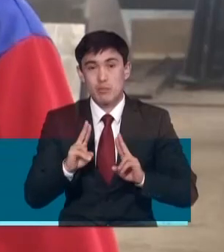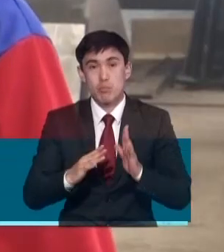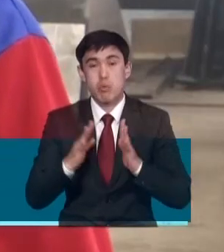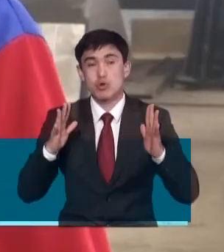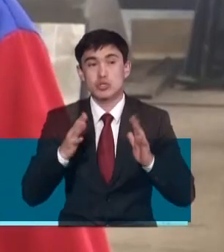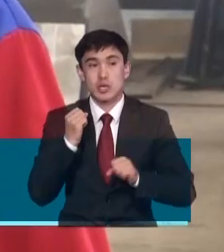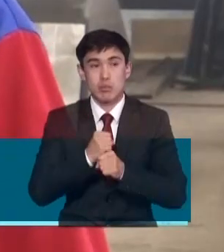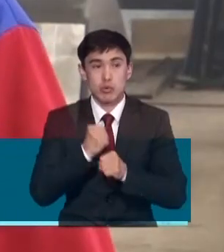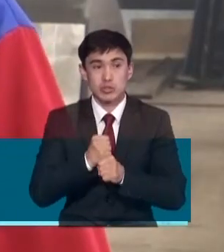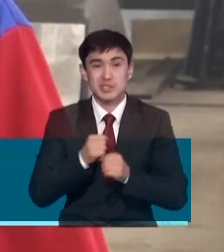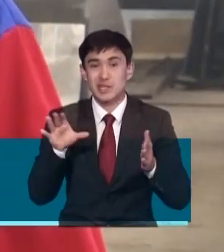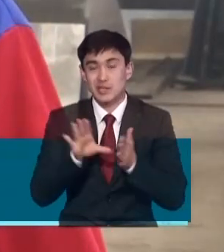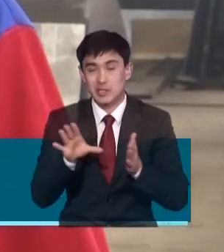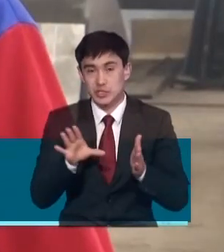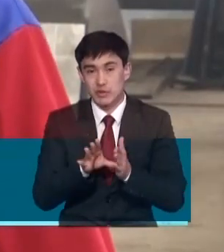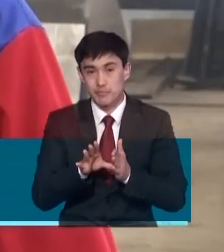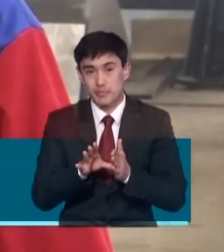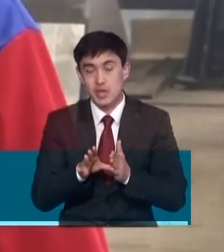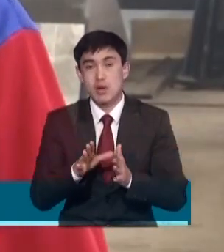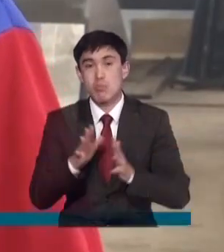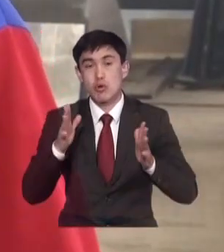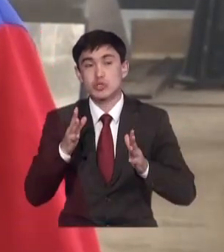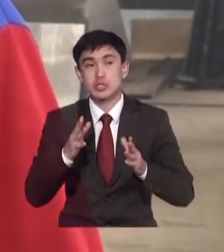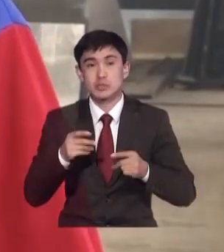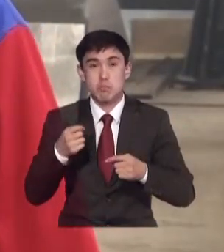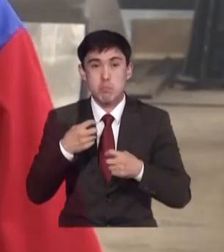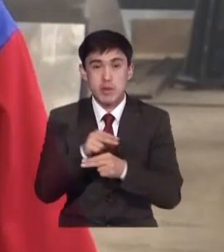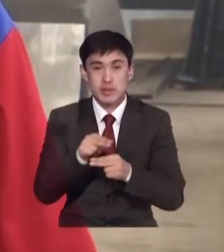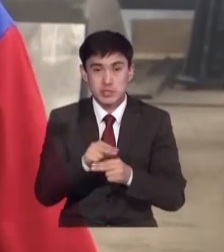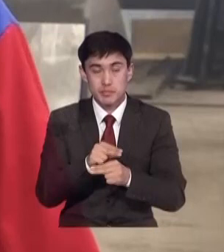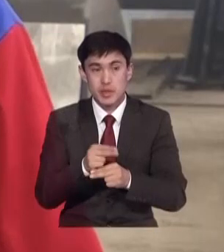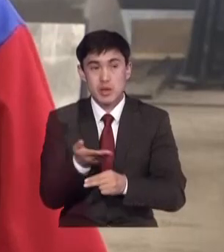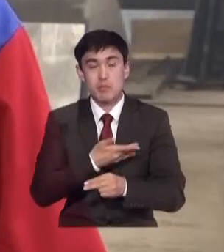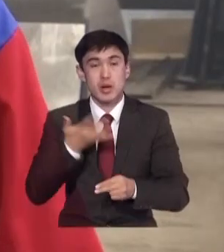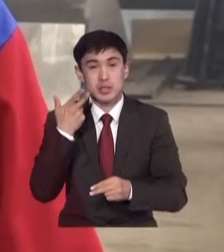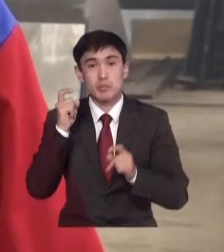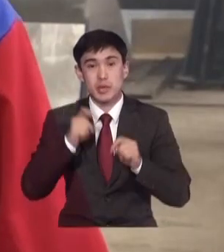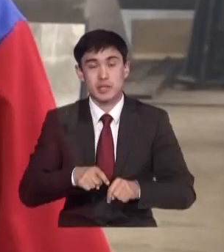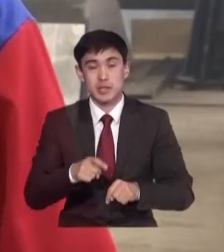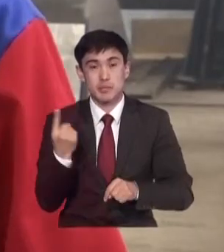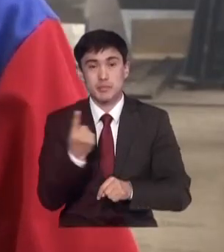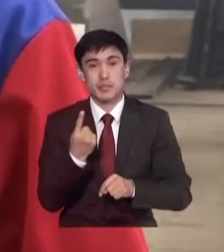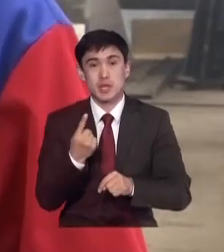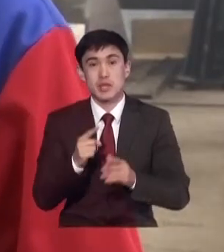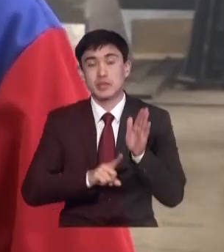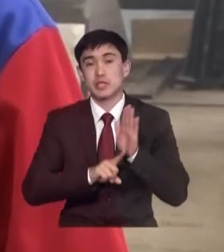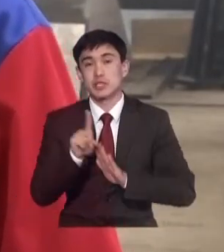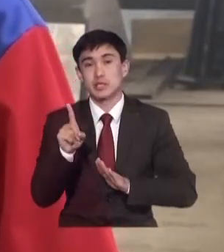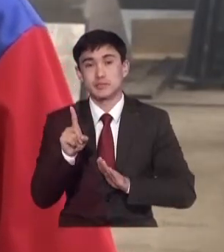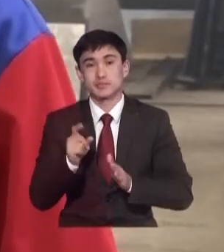больше работать с электричеством и больше с монтажем. Мы, когда сюда приходили, мы изначально